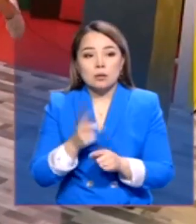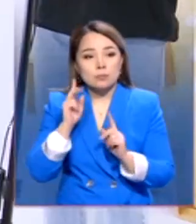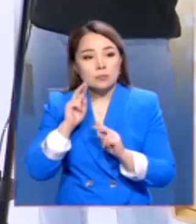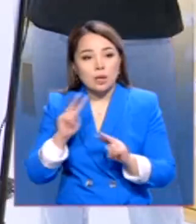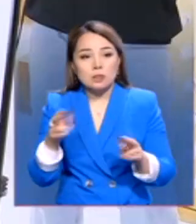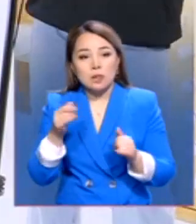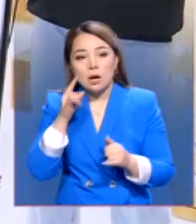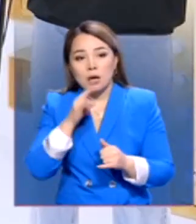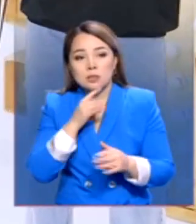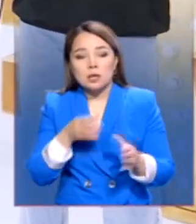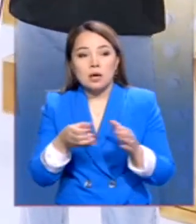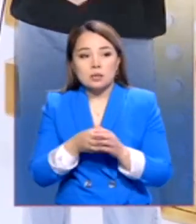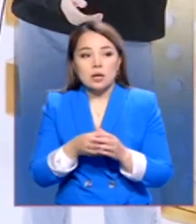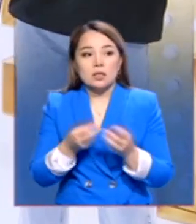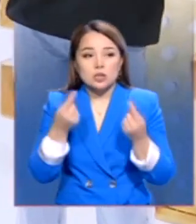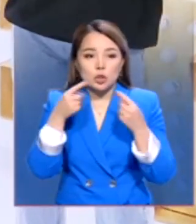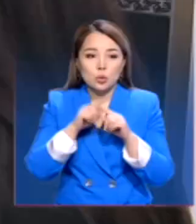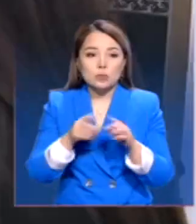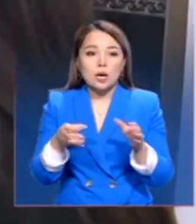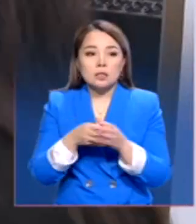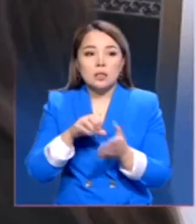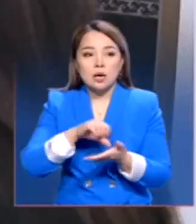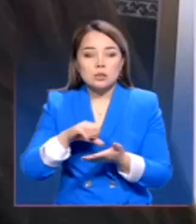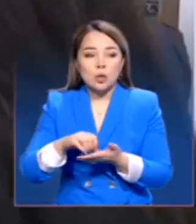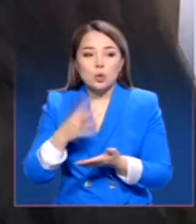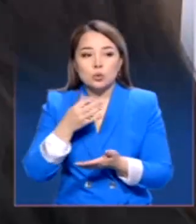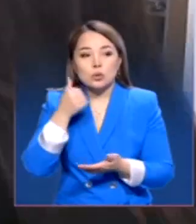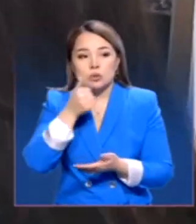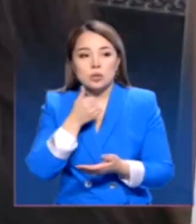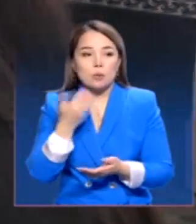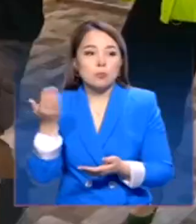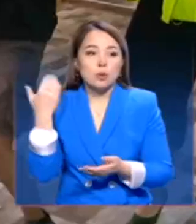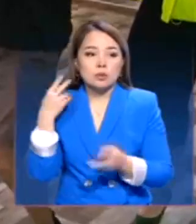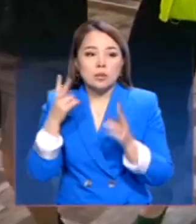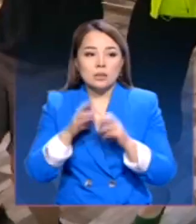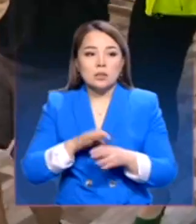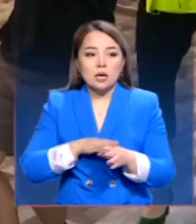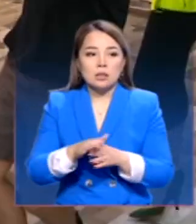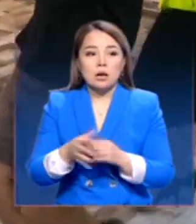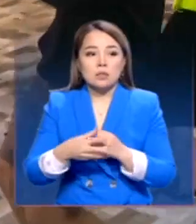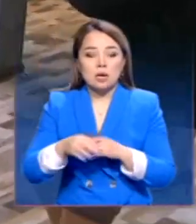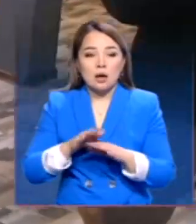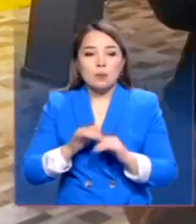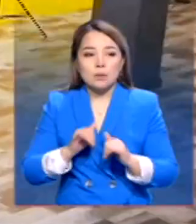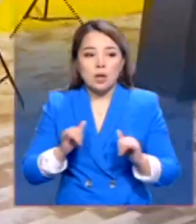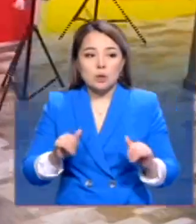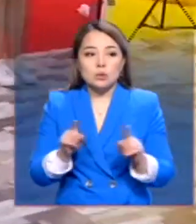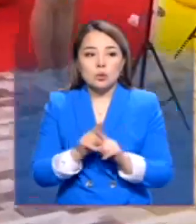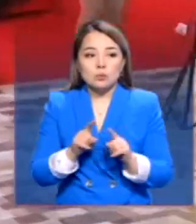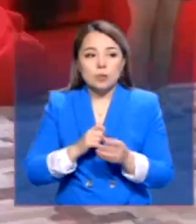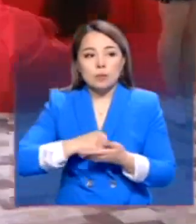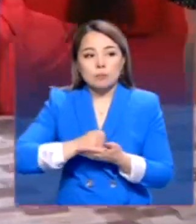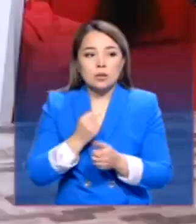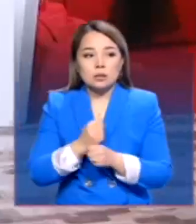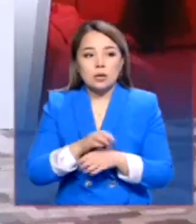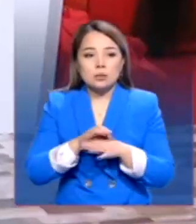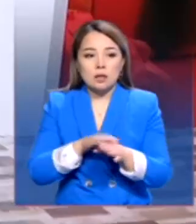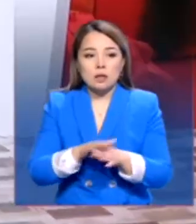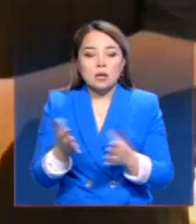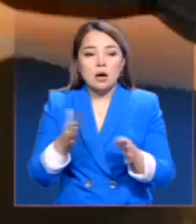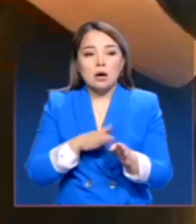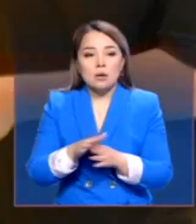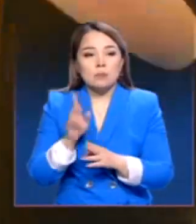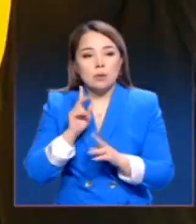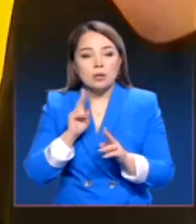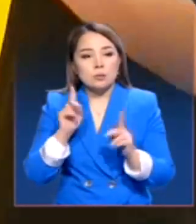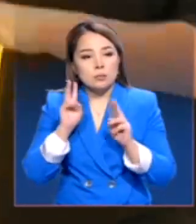Өйткені Қазақстандағы креативті индустрия саласы соңғы рет 4 жыл бұрын зерттелген. Ал саланы дамытудың тұжырымдамасы енді бекітілмек, бірақ ол қалай жүзеге